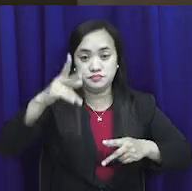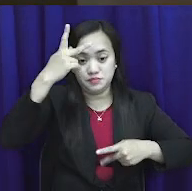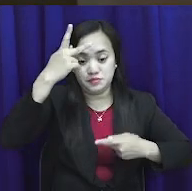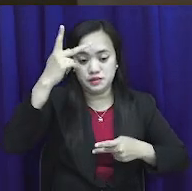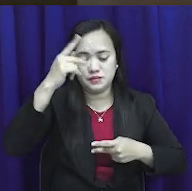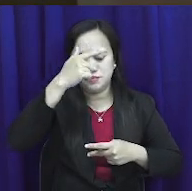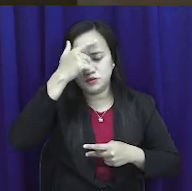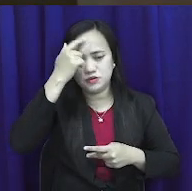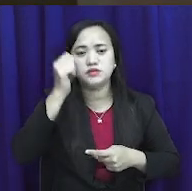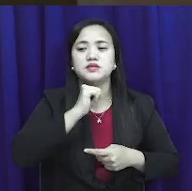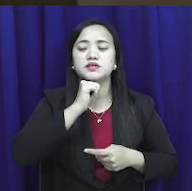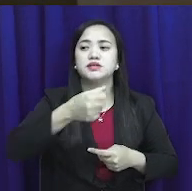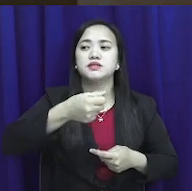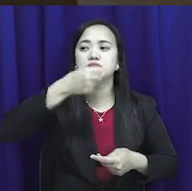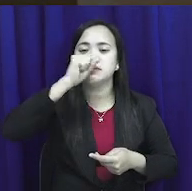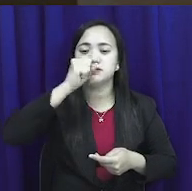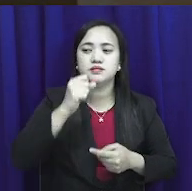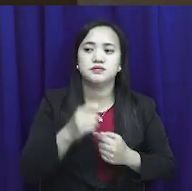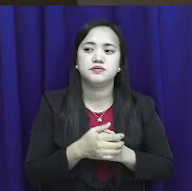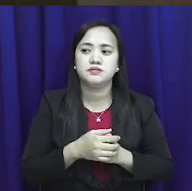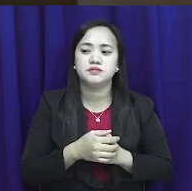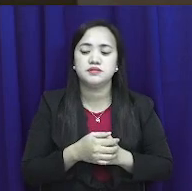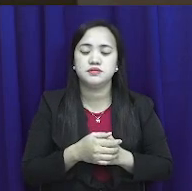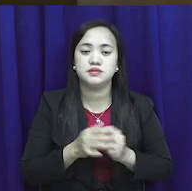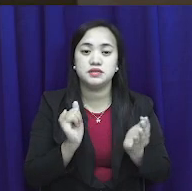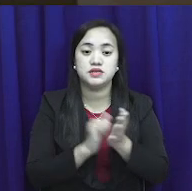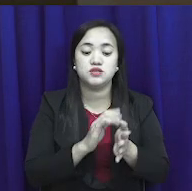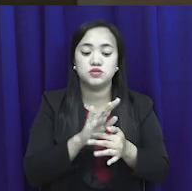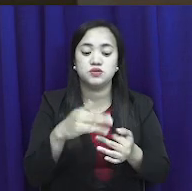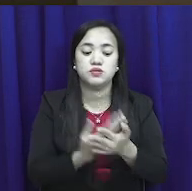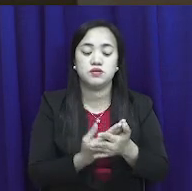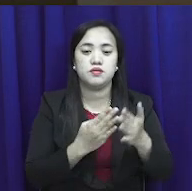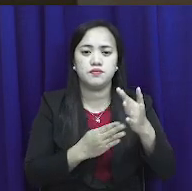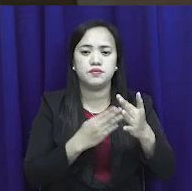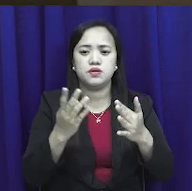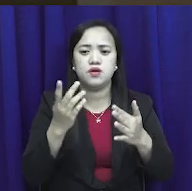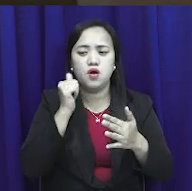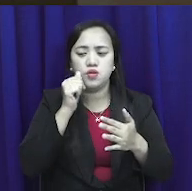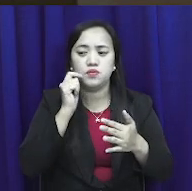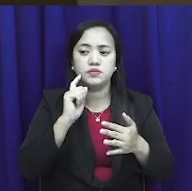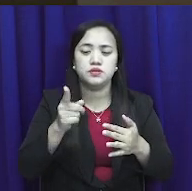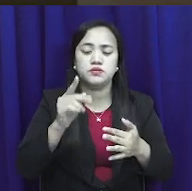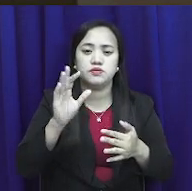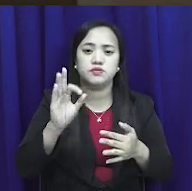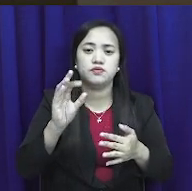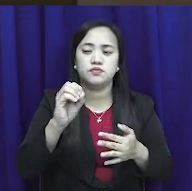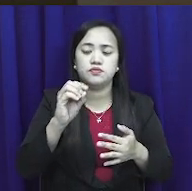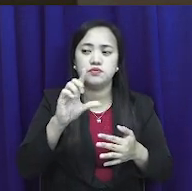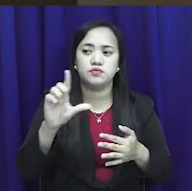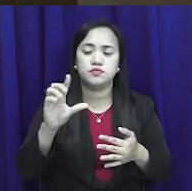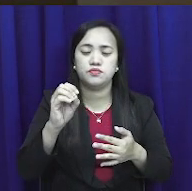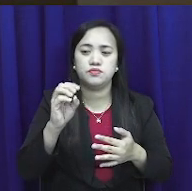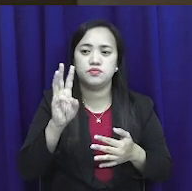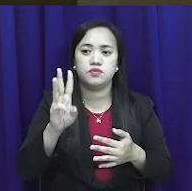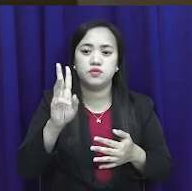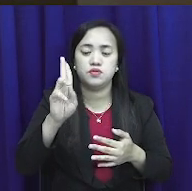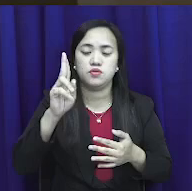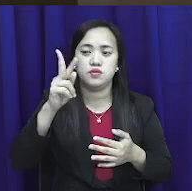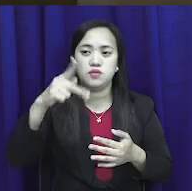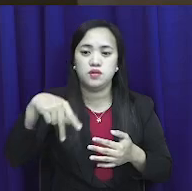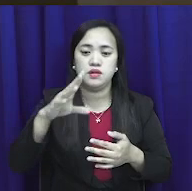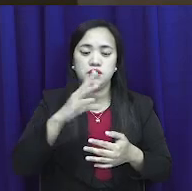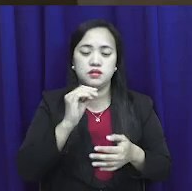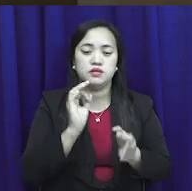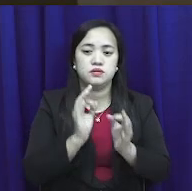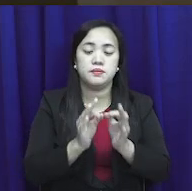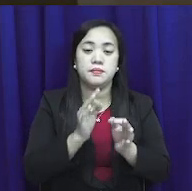vitamins nila pati yun basic yun na dapat i-follow up mo lagi ganyan eh ' ba sa Ministry Ganon din tinuturo maging